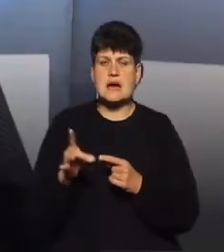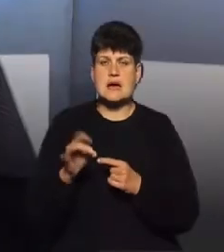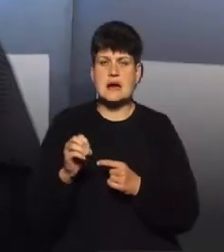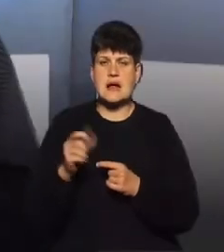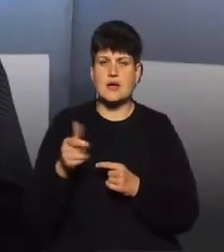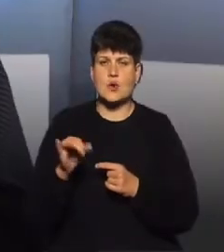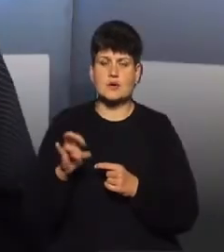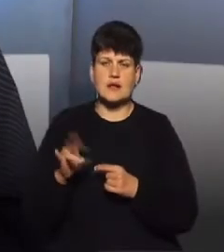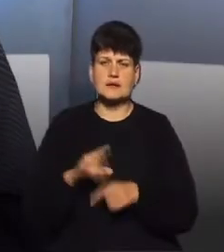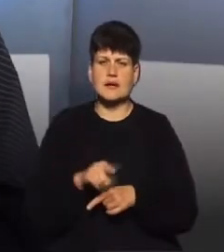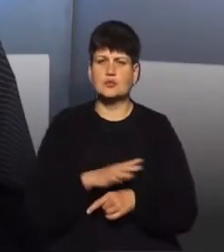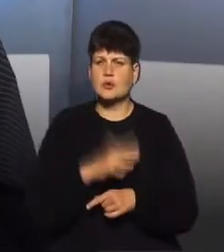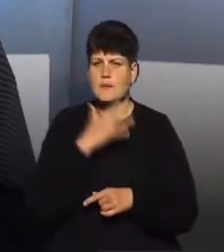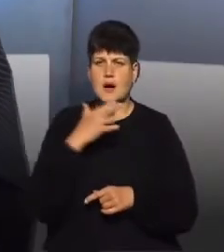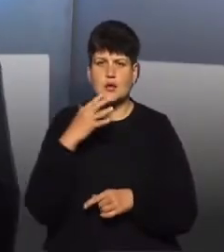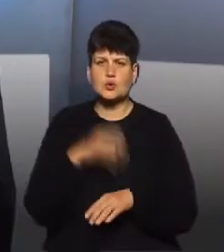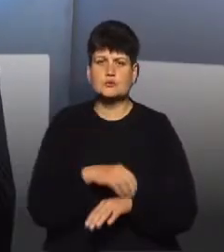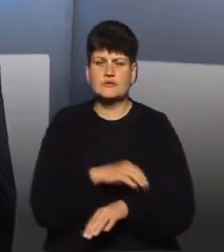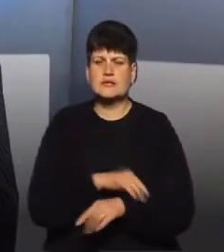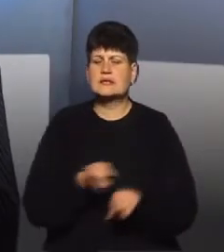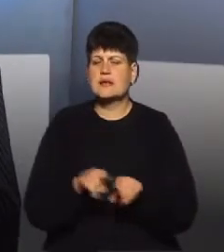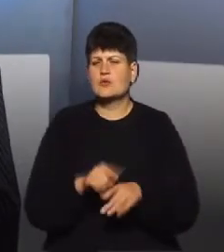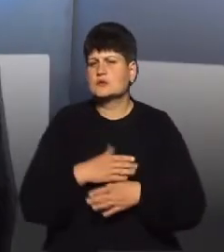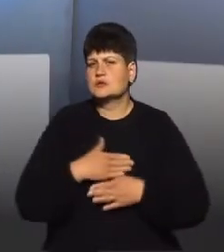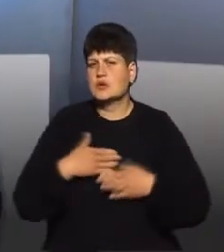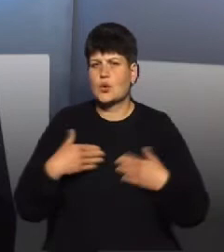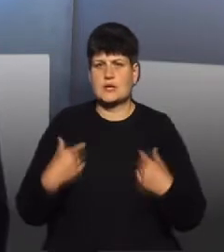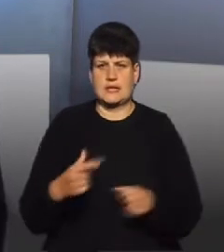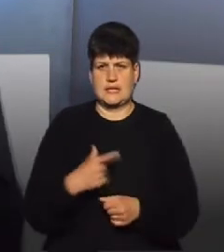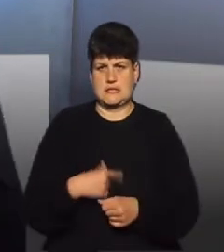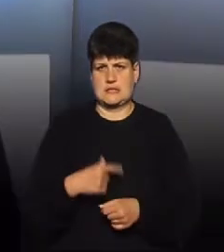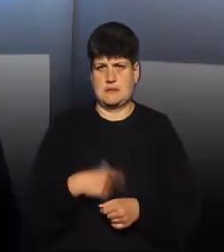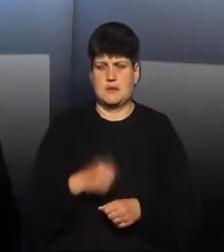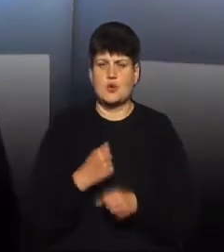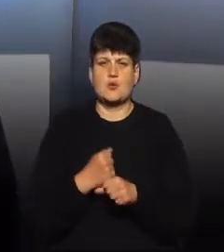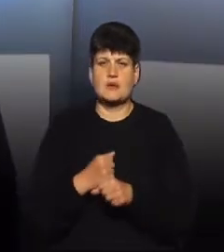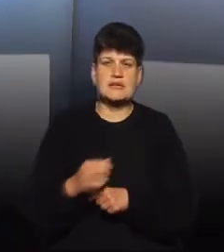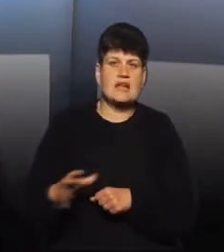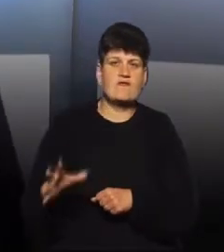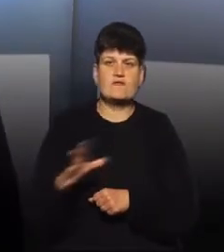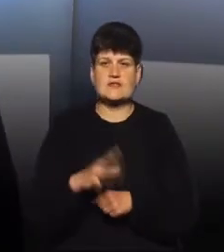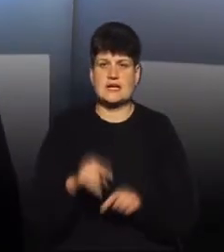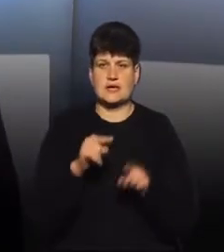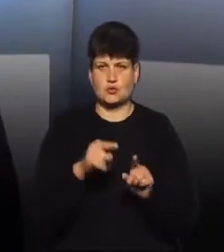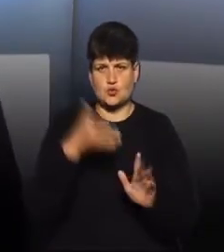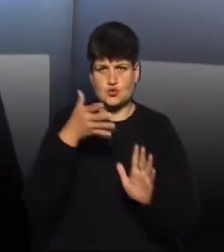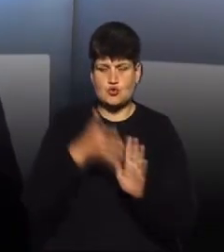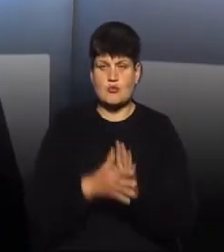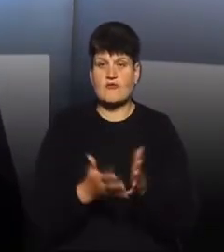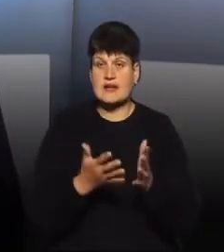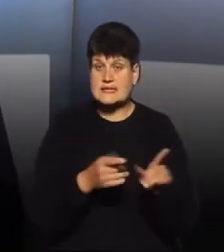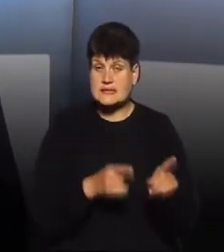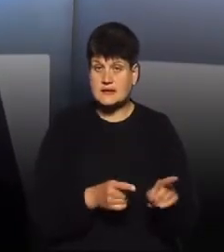комуністів, вони також не хотіли себе, значить, робити все для цього, щоб визнати. А от дивуюся тепер,